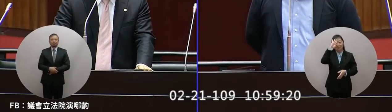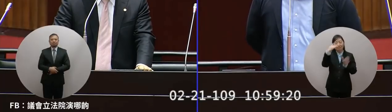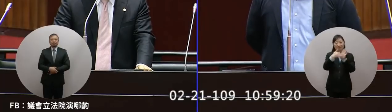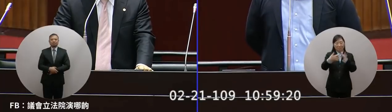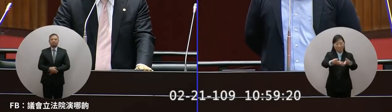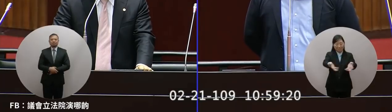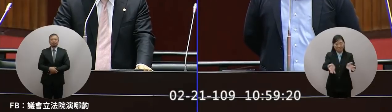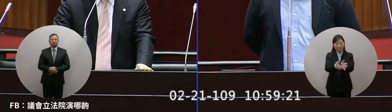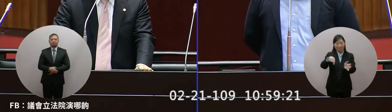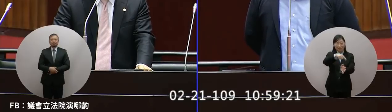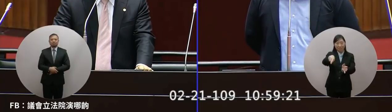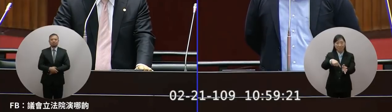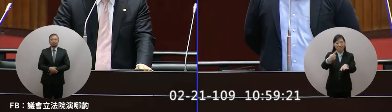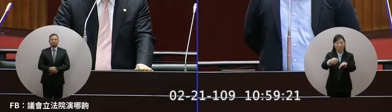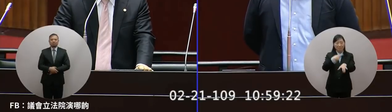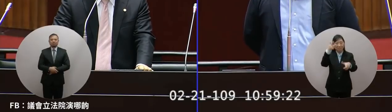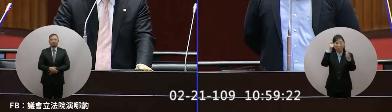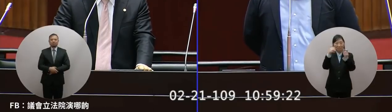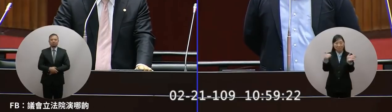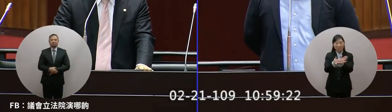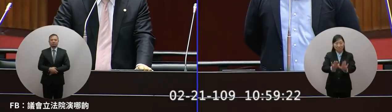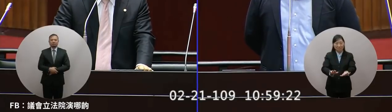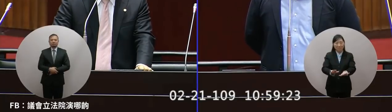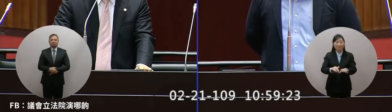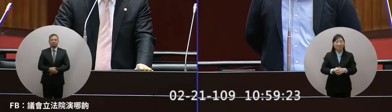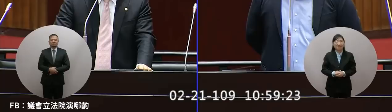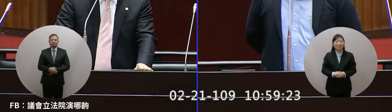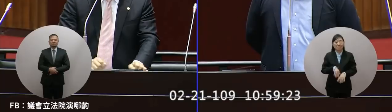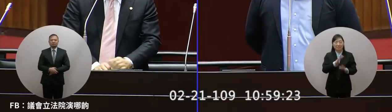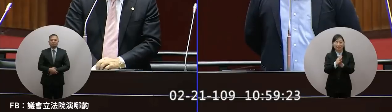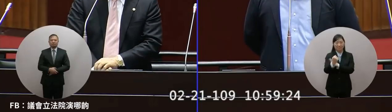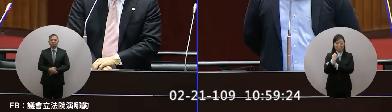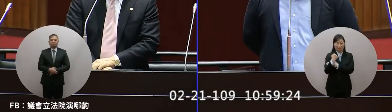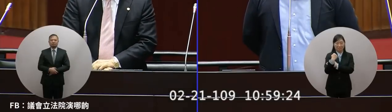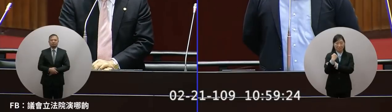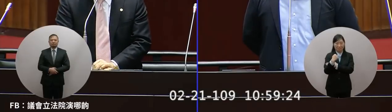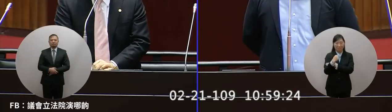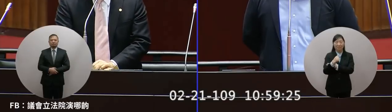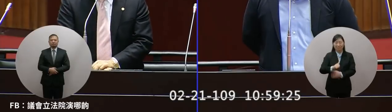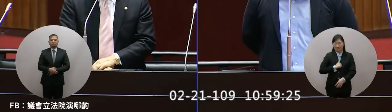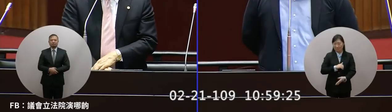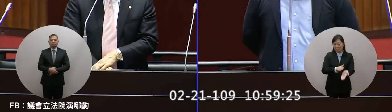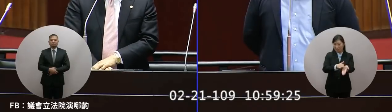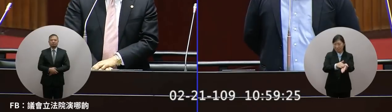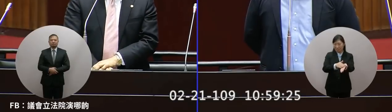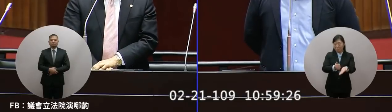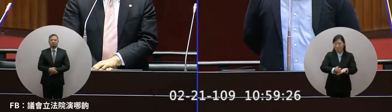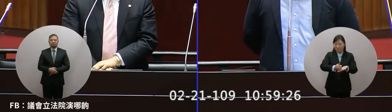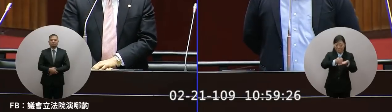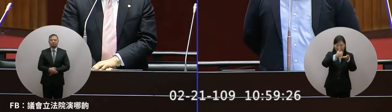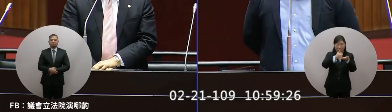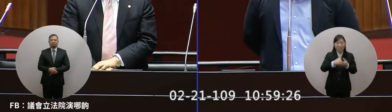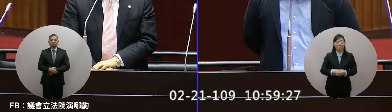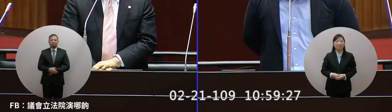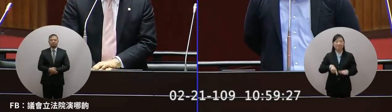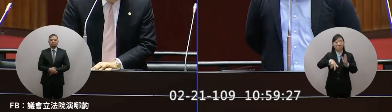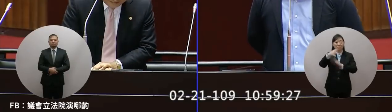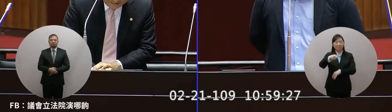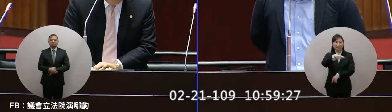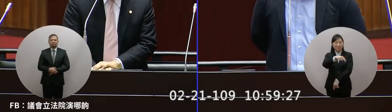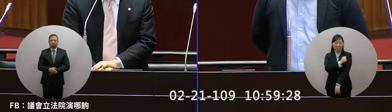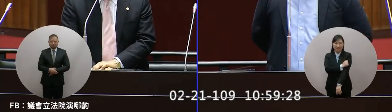团队哈，从过年以来到现在的努力给予肯定跟敬意。好，院长你也辛